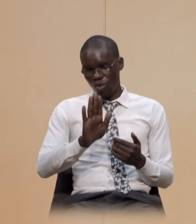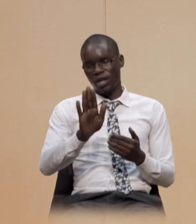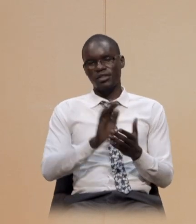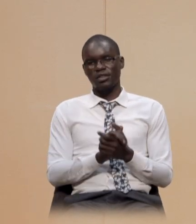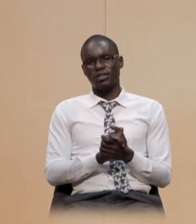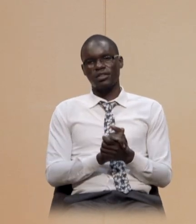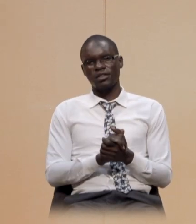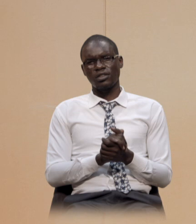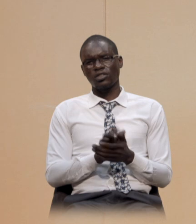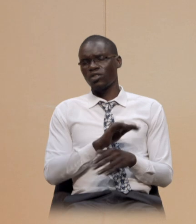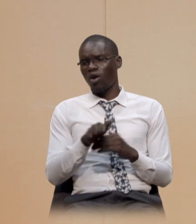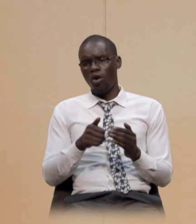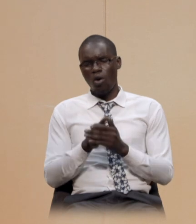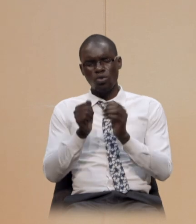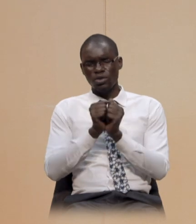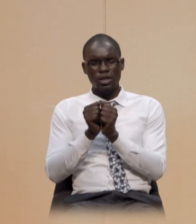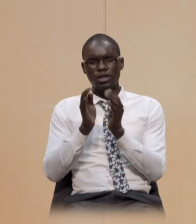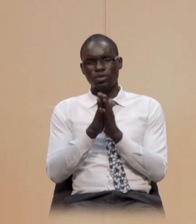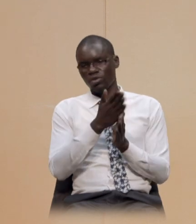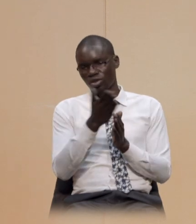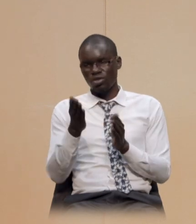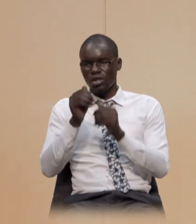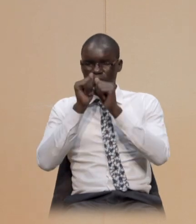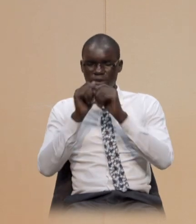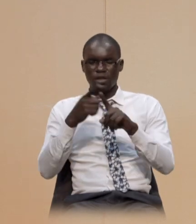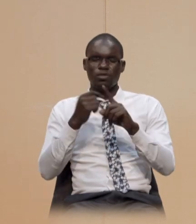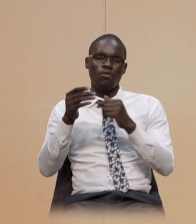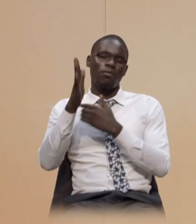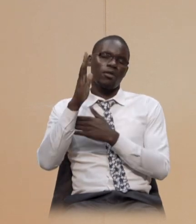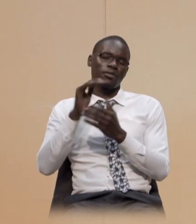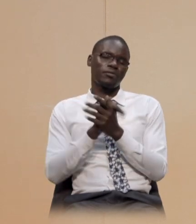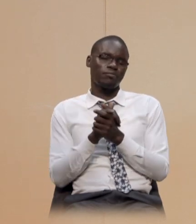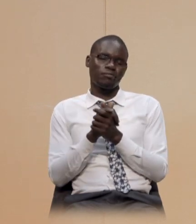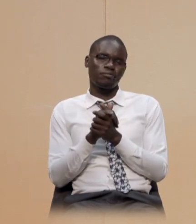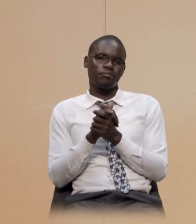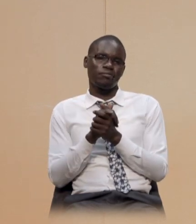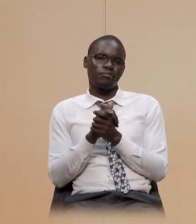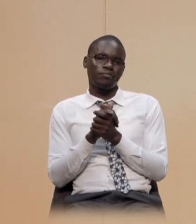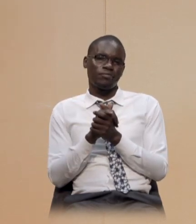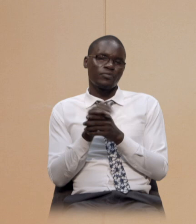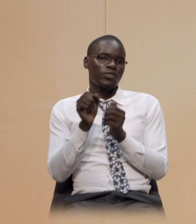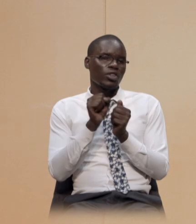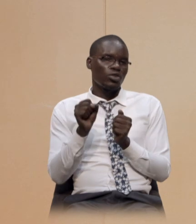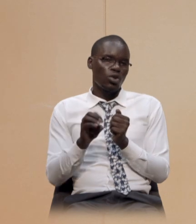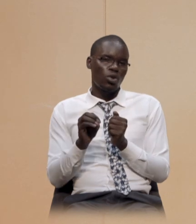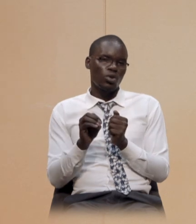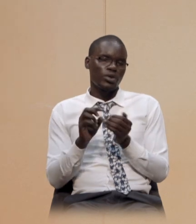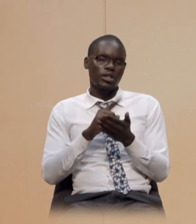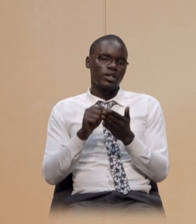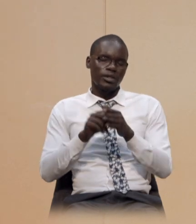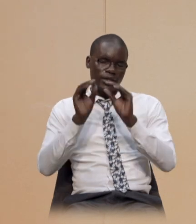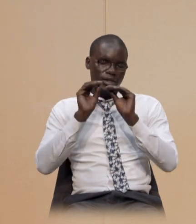nao, wako pamoja nawe, ni mibaraka kutoka kwa Mungu. Na kwa hivyo fundisho